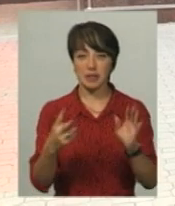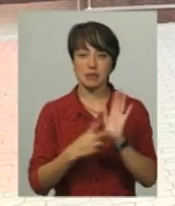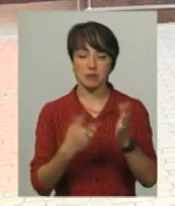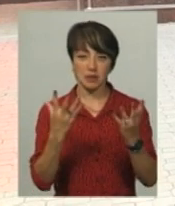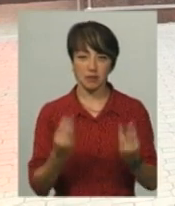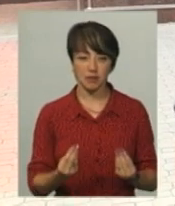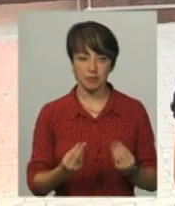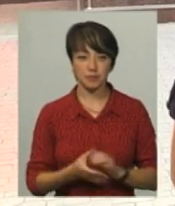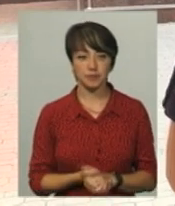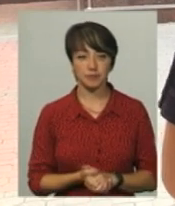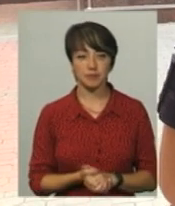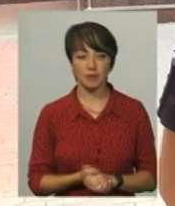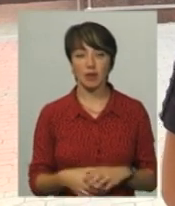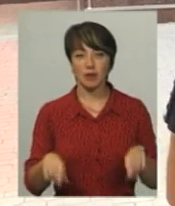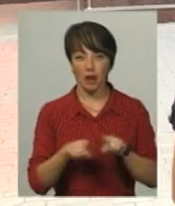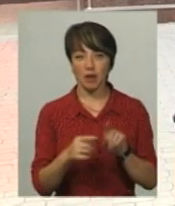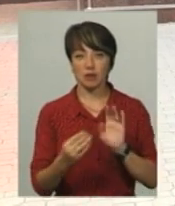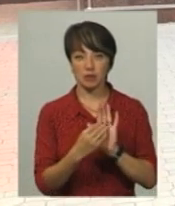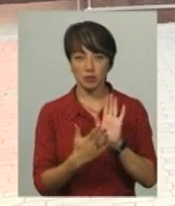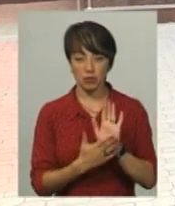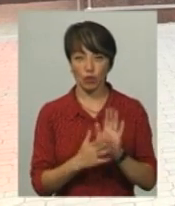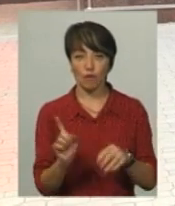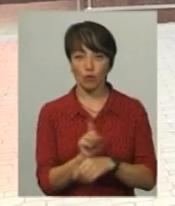так як це записано в ДСТУ.